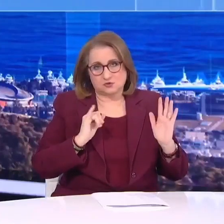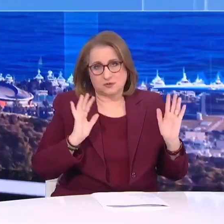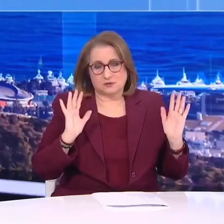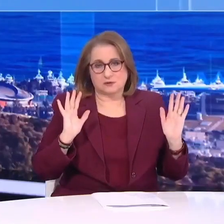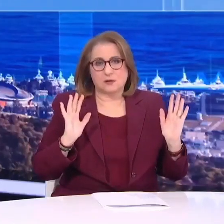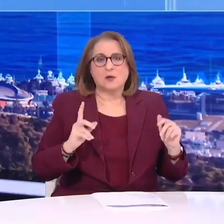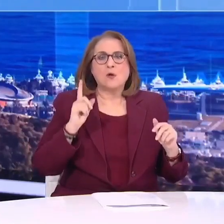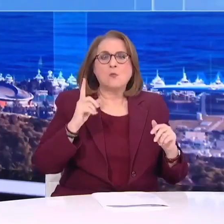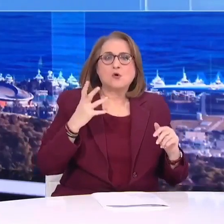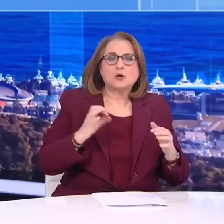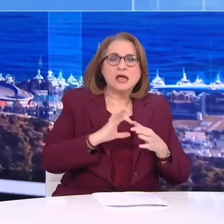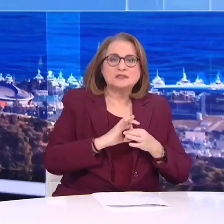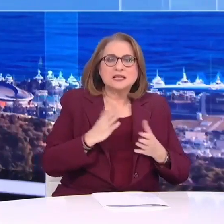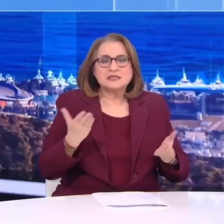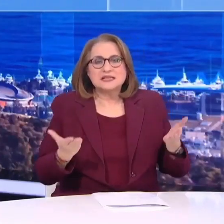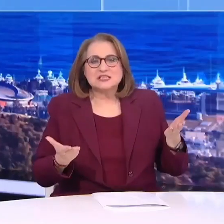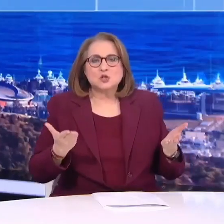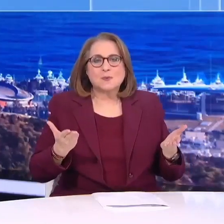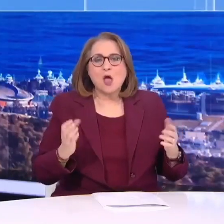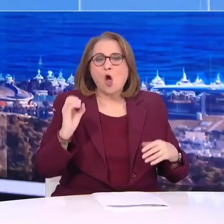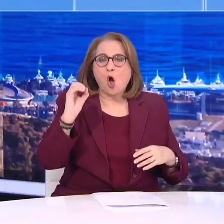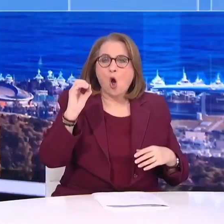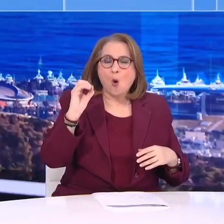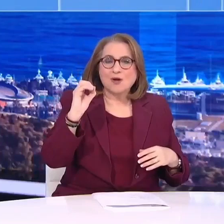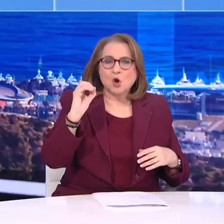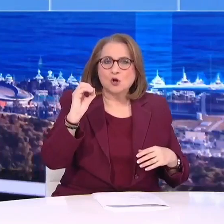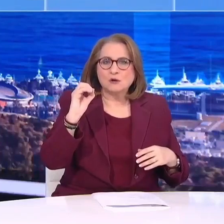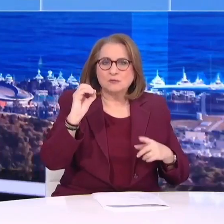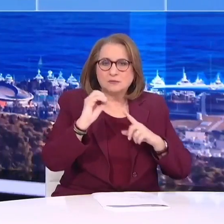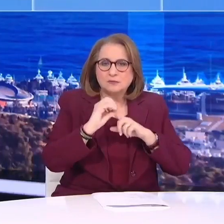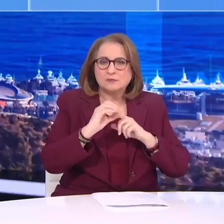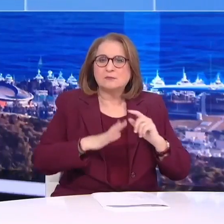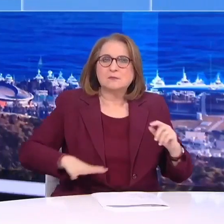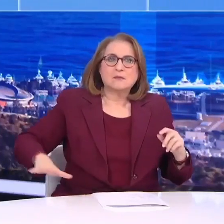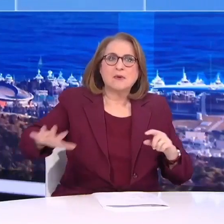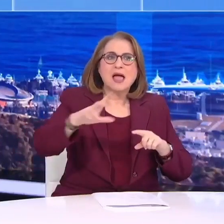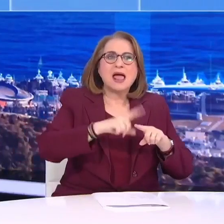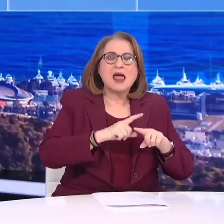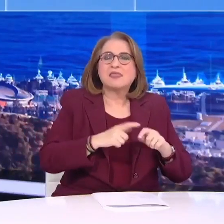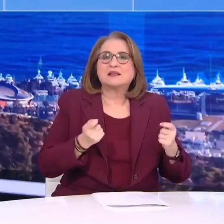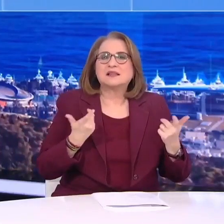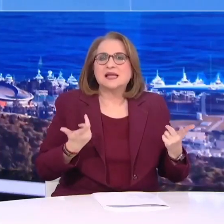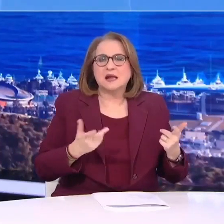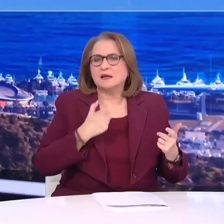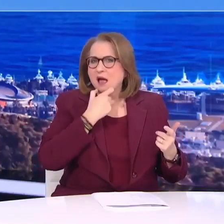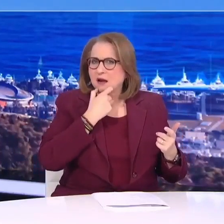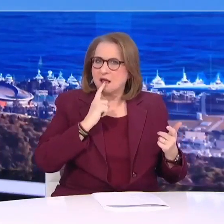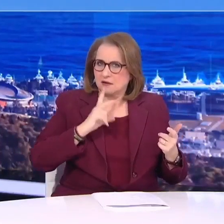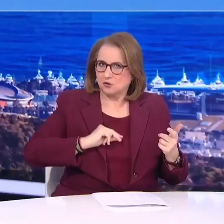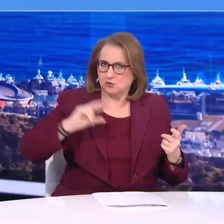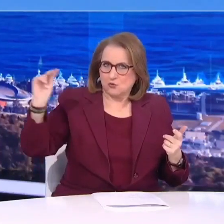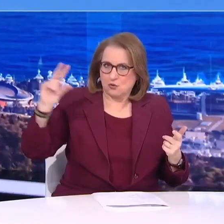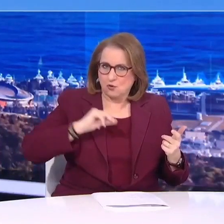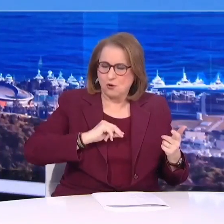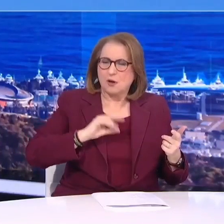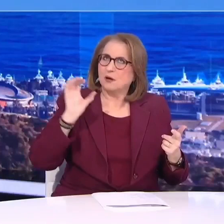με το επίπεδο της ισορροπίας που δημιουργεί η όμικρον σε έναν πληθυσμό όπως είναι στην Ελλάδα. Το βλέπουμε και στο Ηνωμένο Βασίλειο, το έχουμε δει και